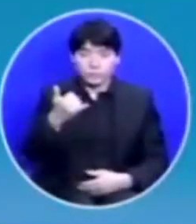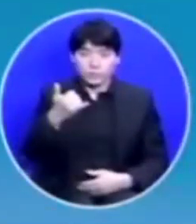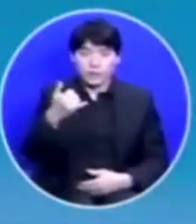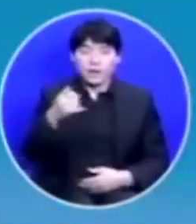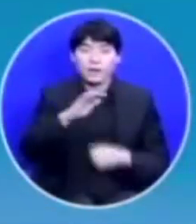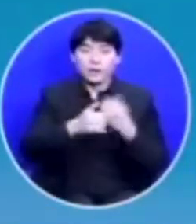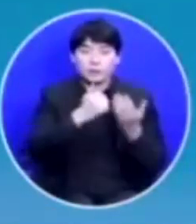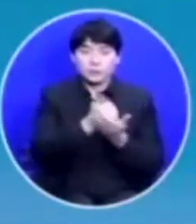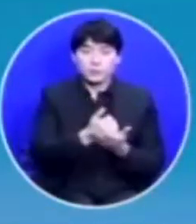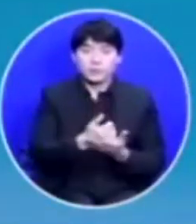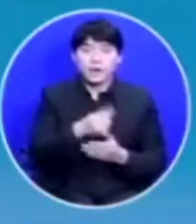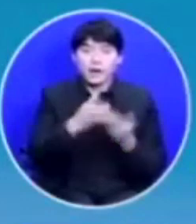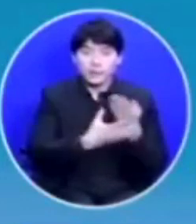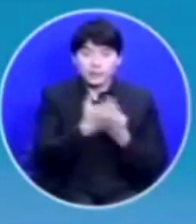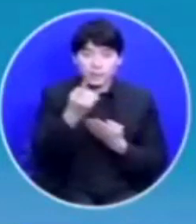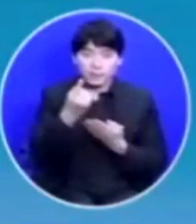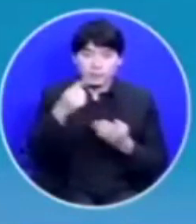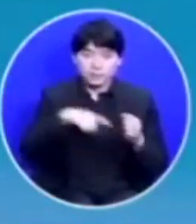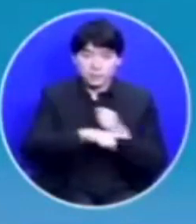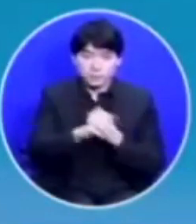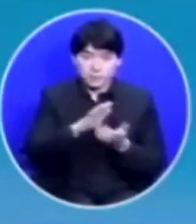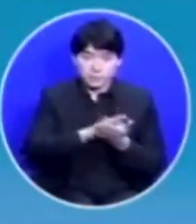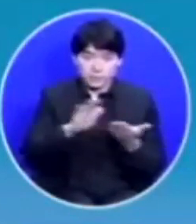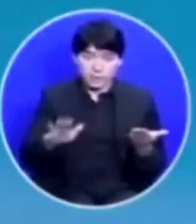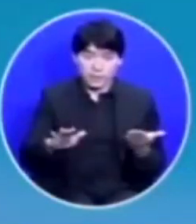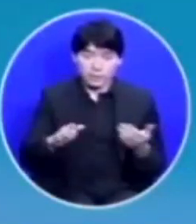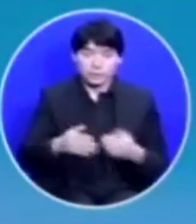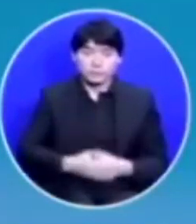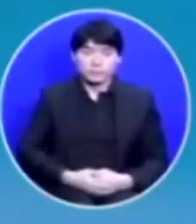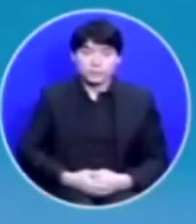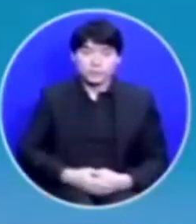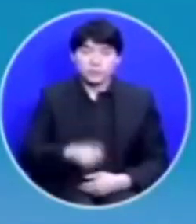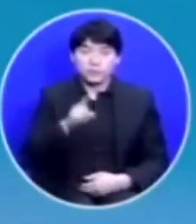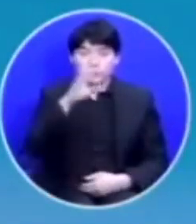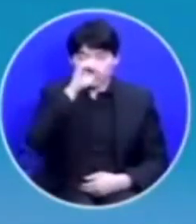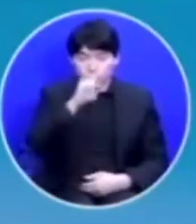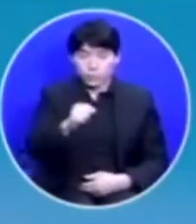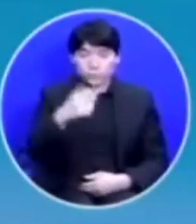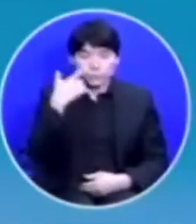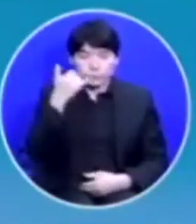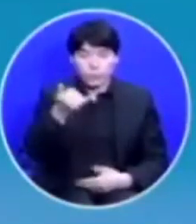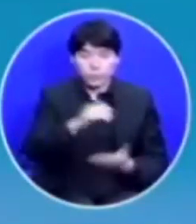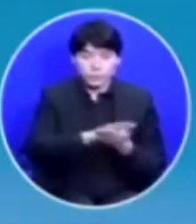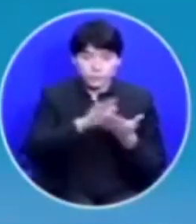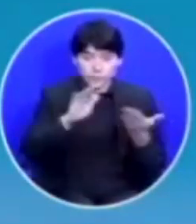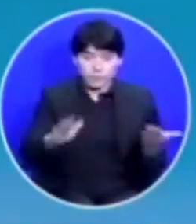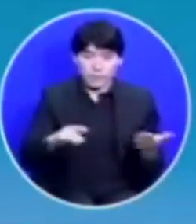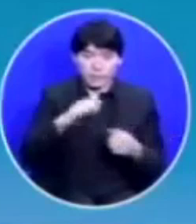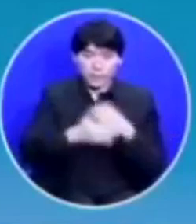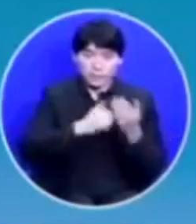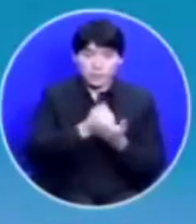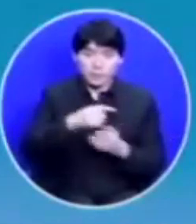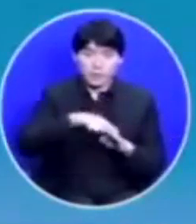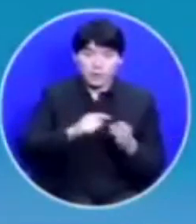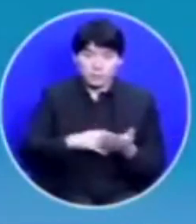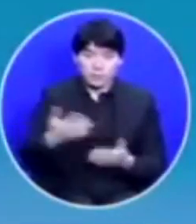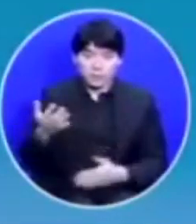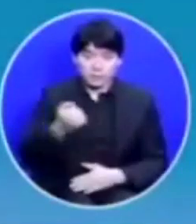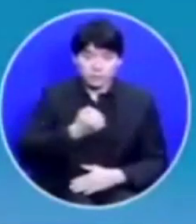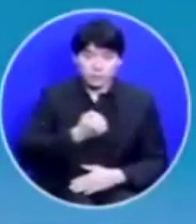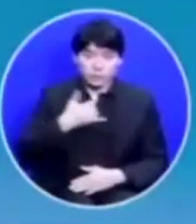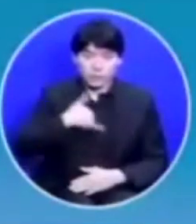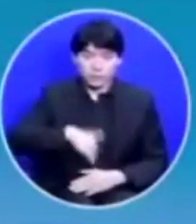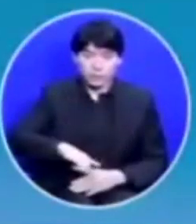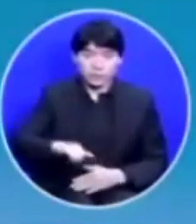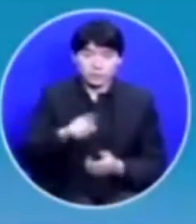것입니다 그러면 좋은 부모 이 줘 그게 좋은 부모입니다 하나님의 마음을 가지고 자녀를 대하는 부모가